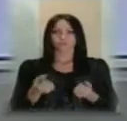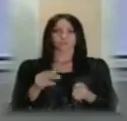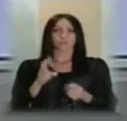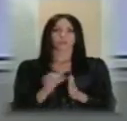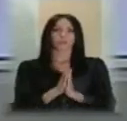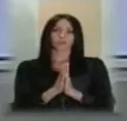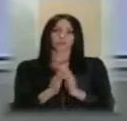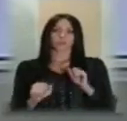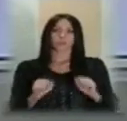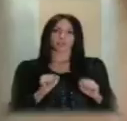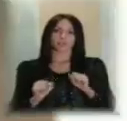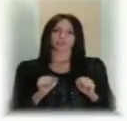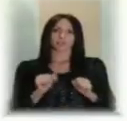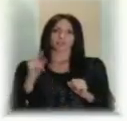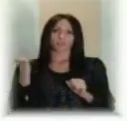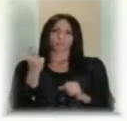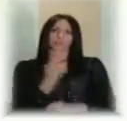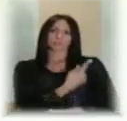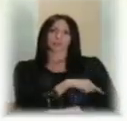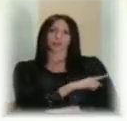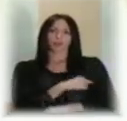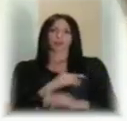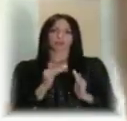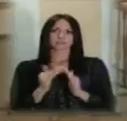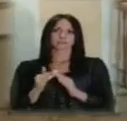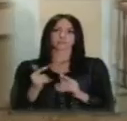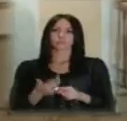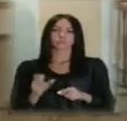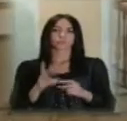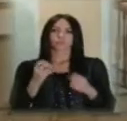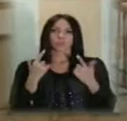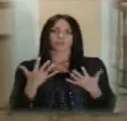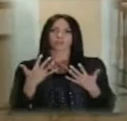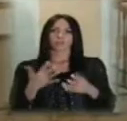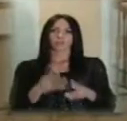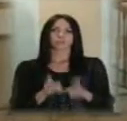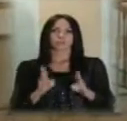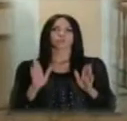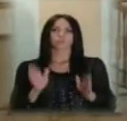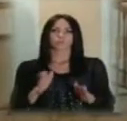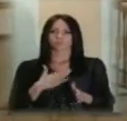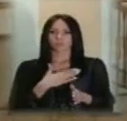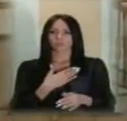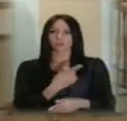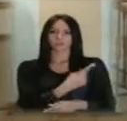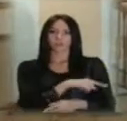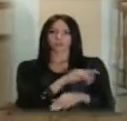обласних лікарень. Дуже неясно, хто буде наших хворих кормити,